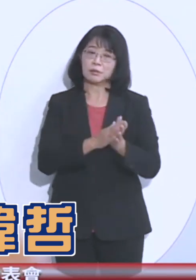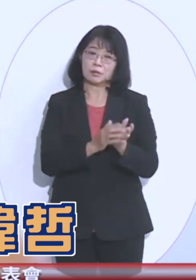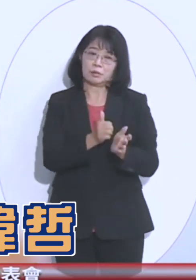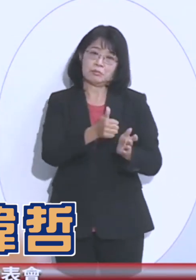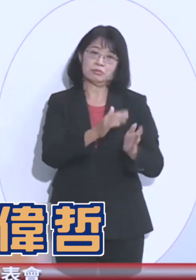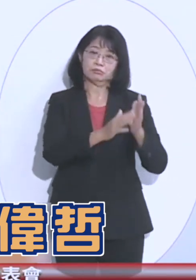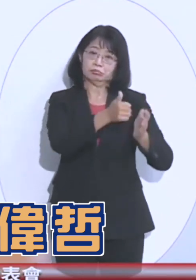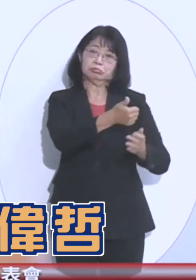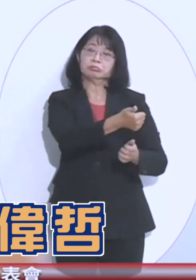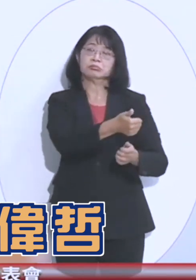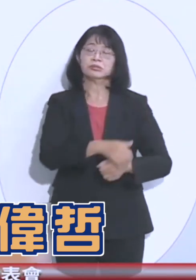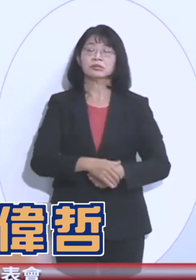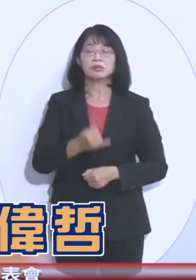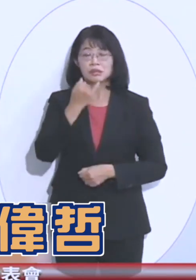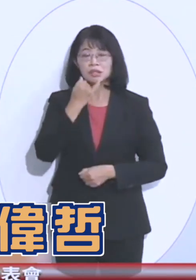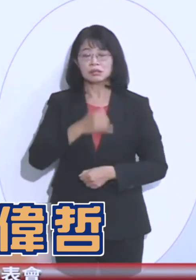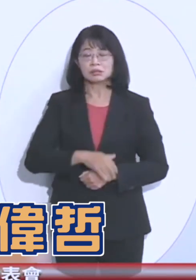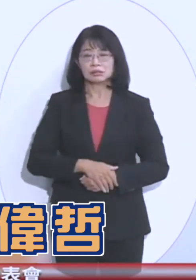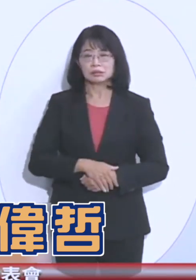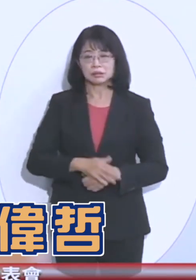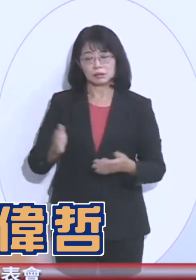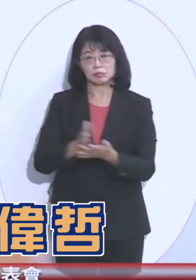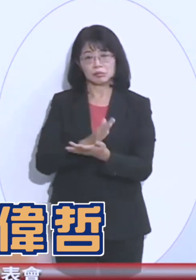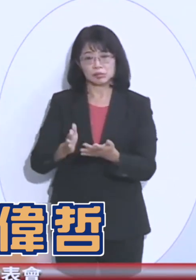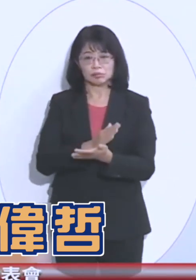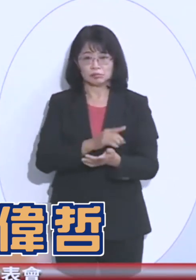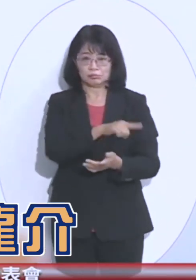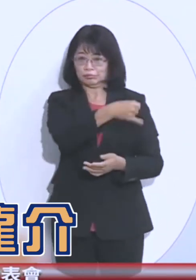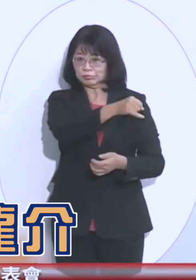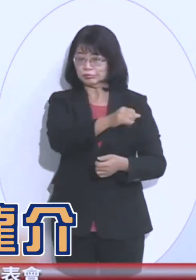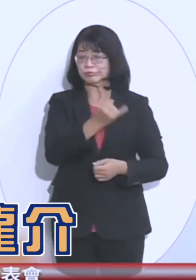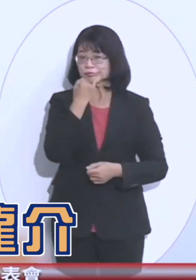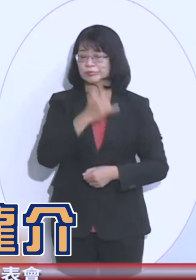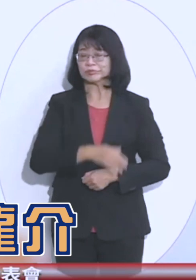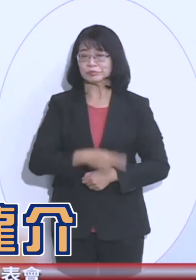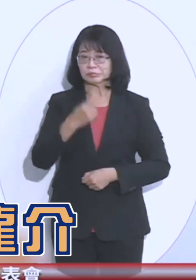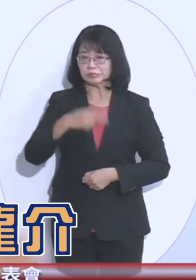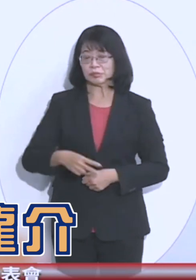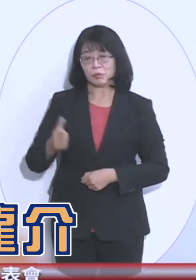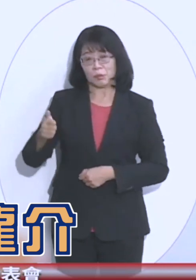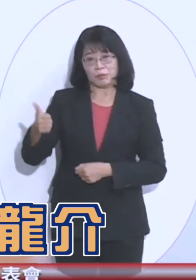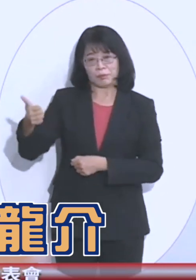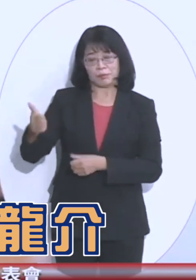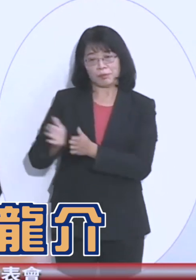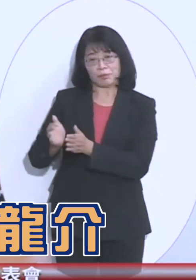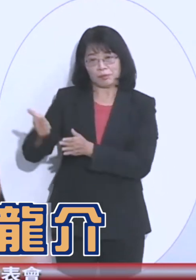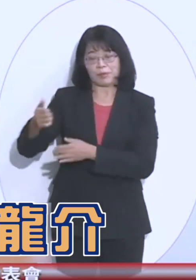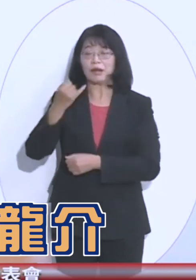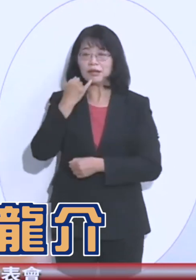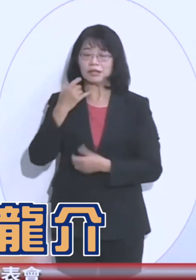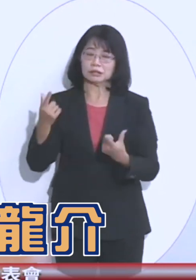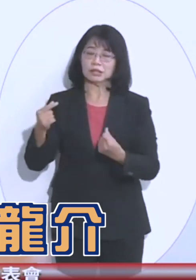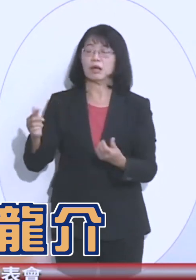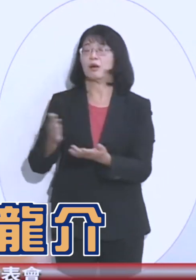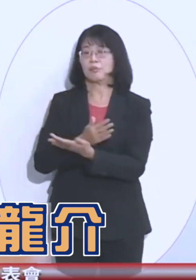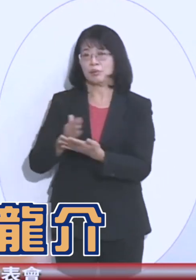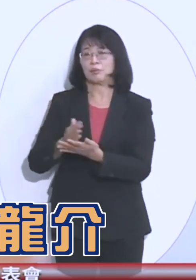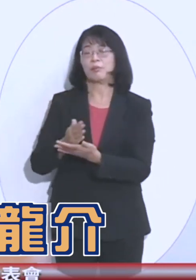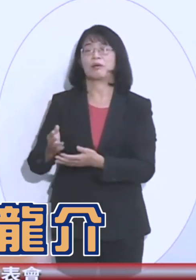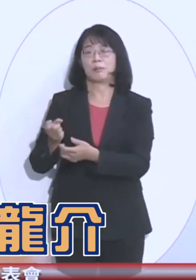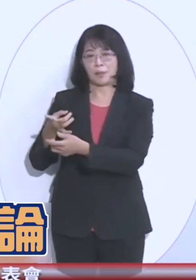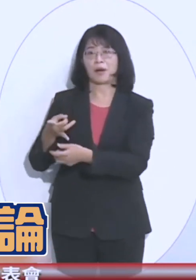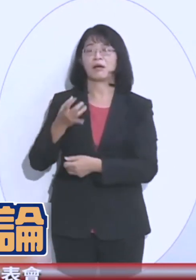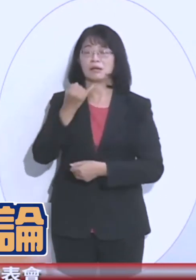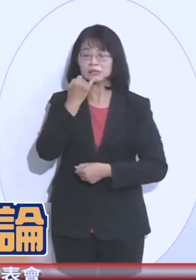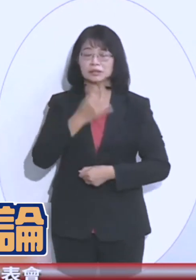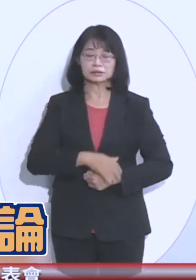伟铁，你嘛会使批判黄伟铁，你会使学了贾良改，你嘛会使批判贾良